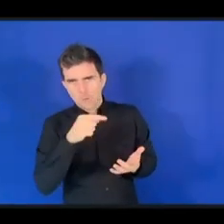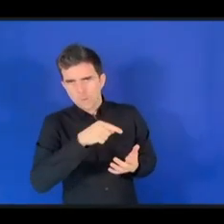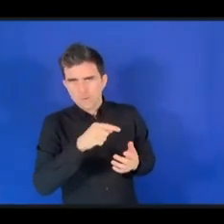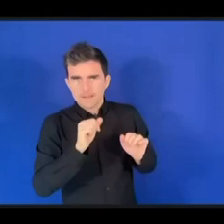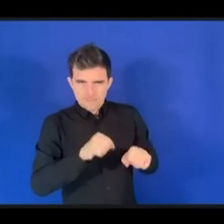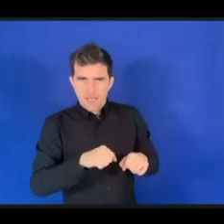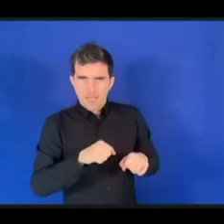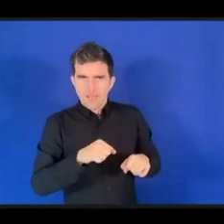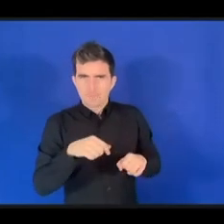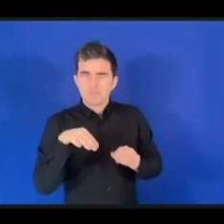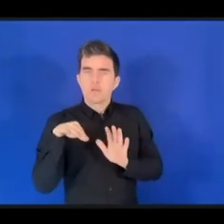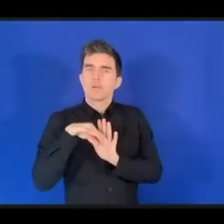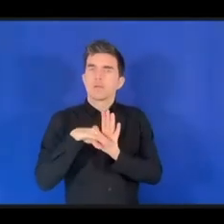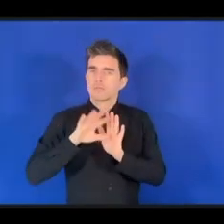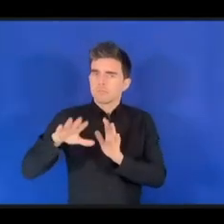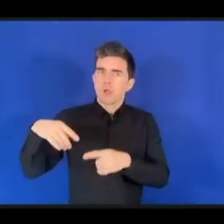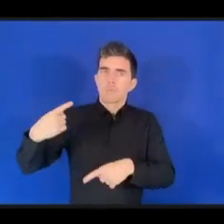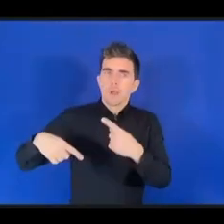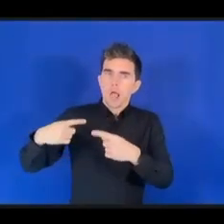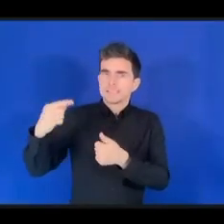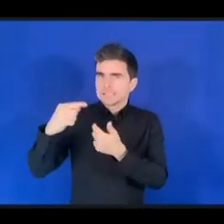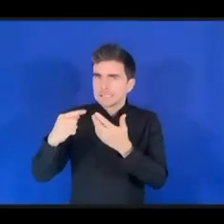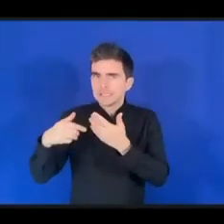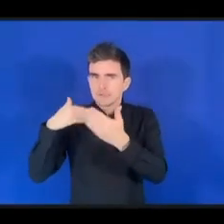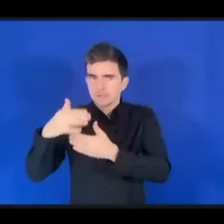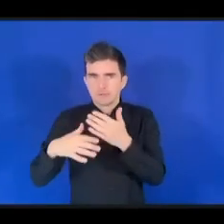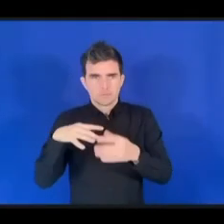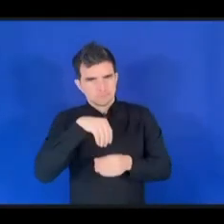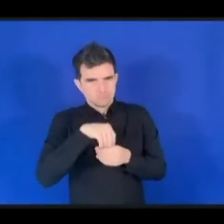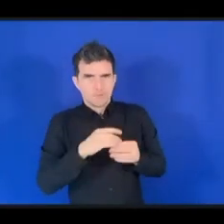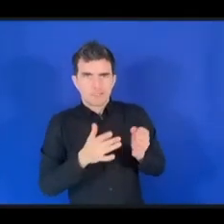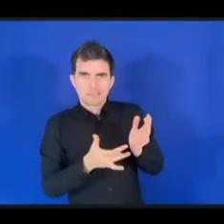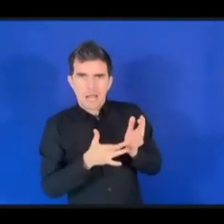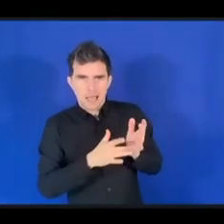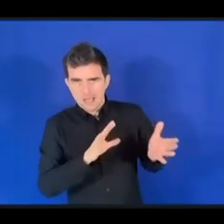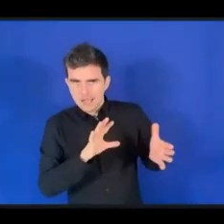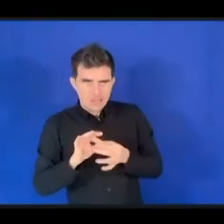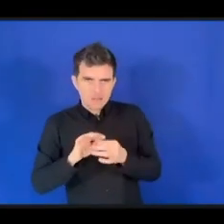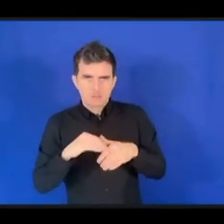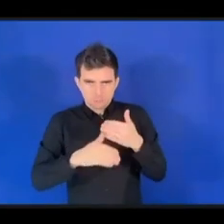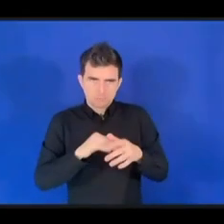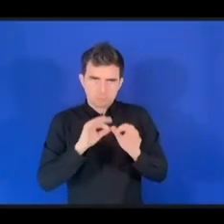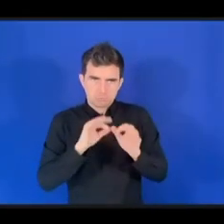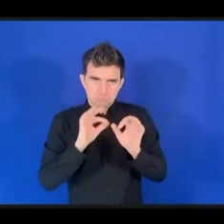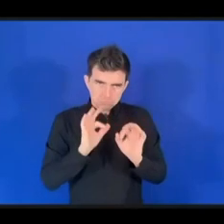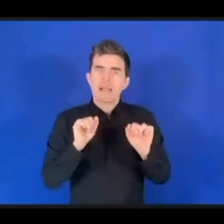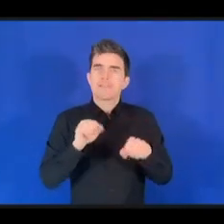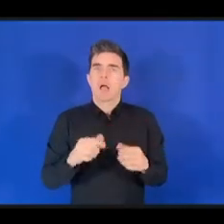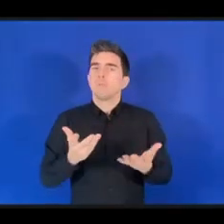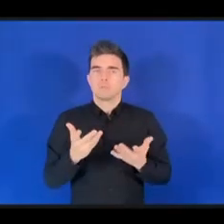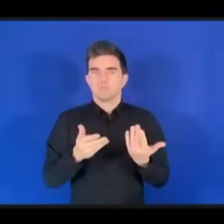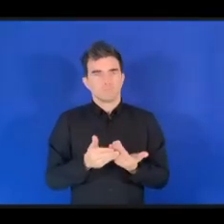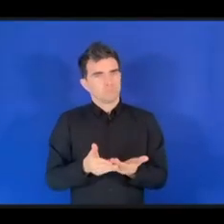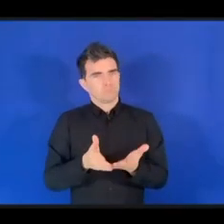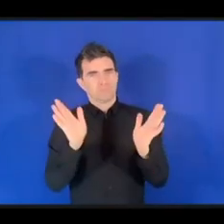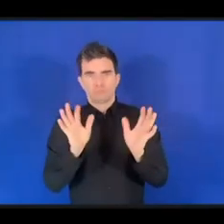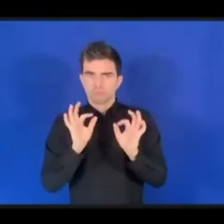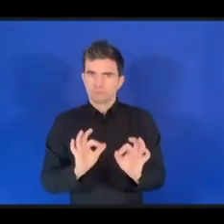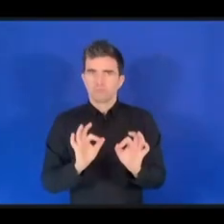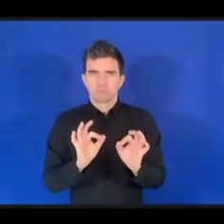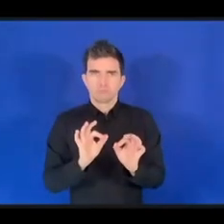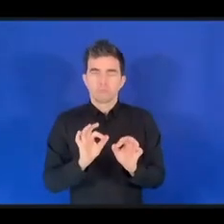就是政治过度的政治化，我们这种对话必须是有一个开放的架